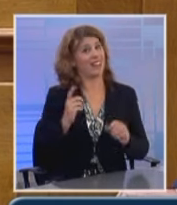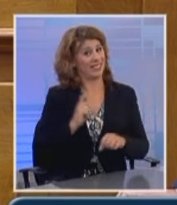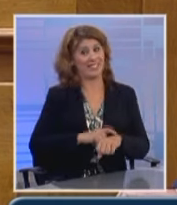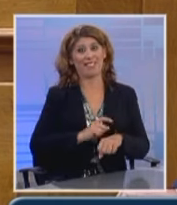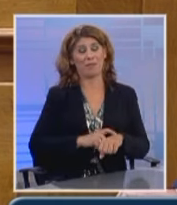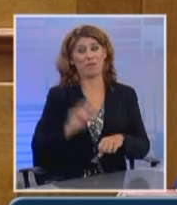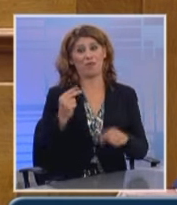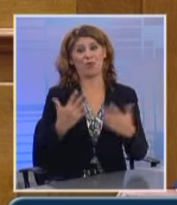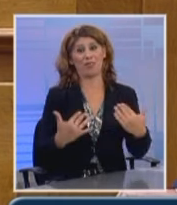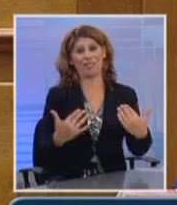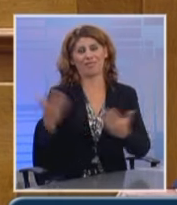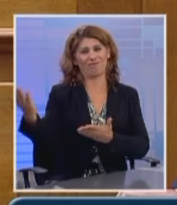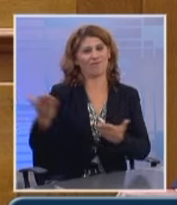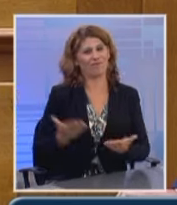Κοινοβουλίου.